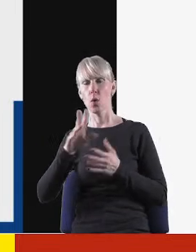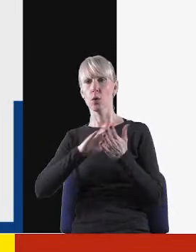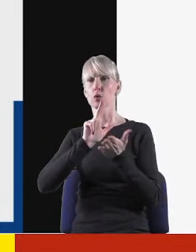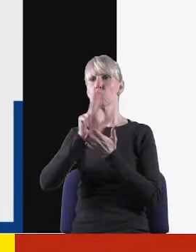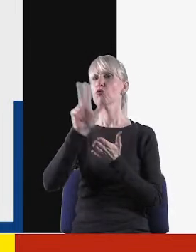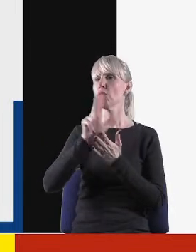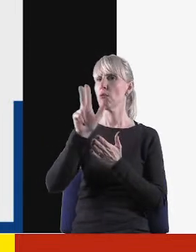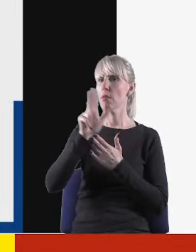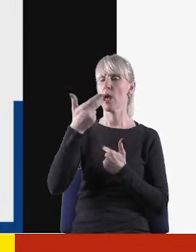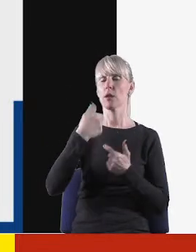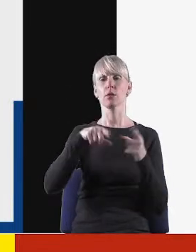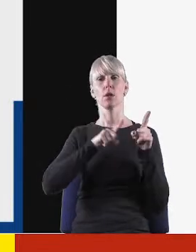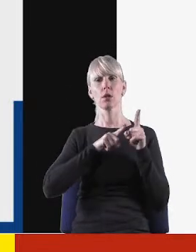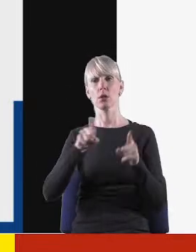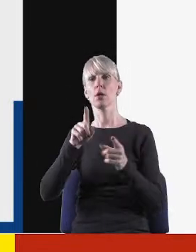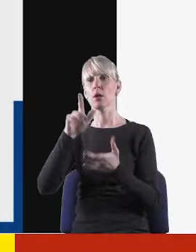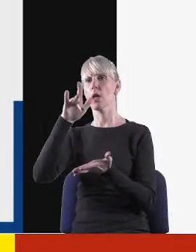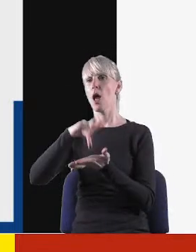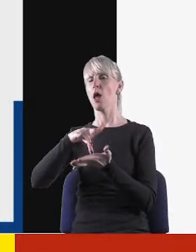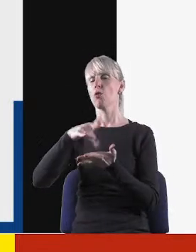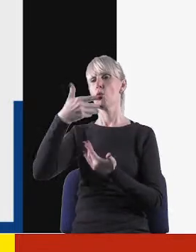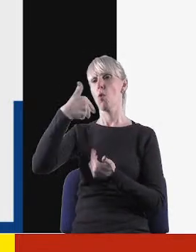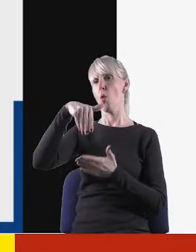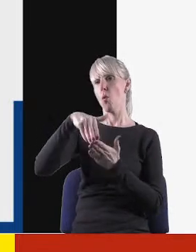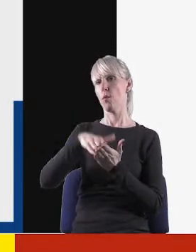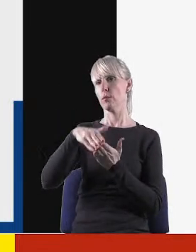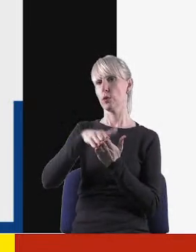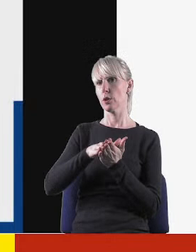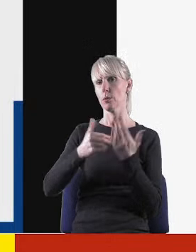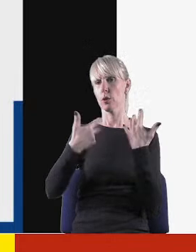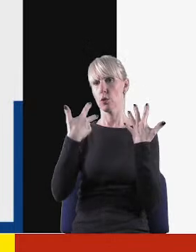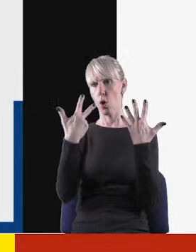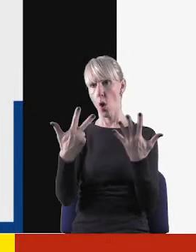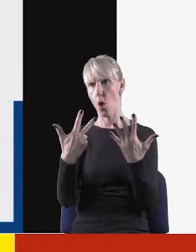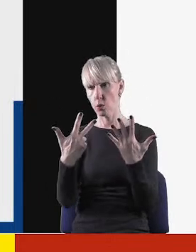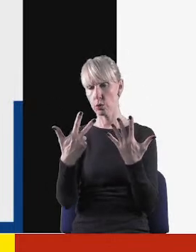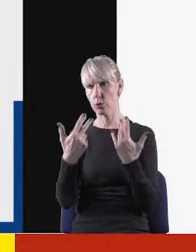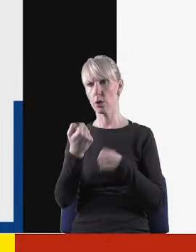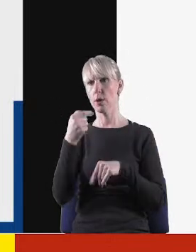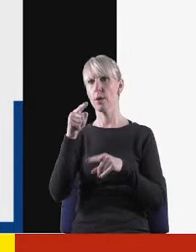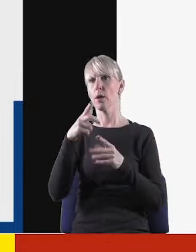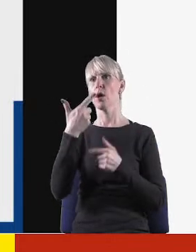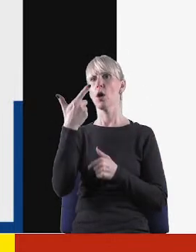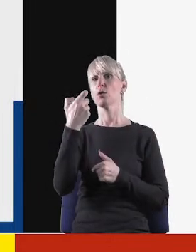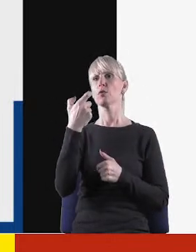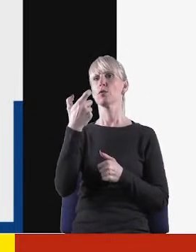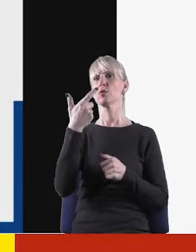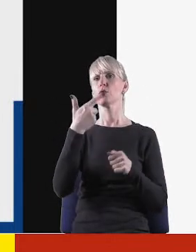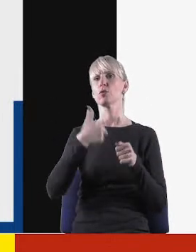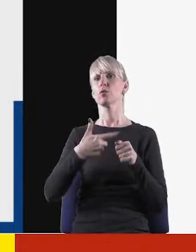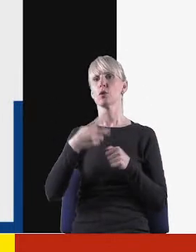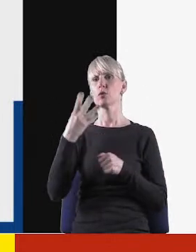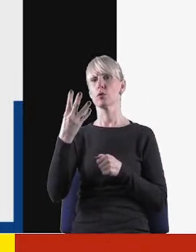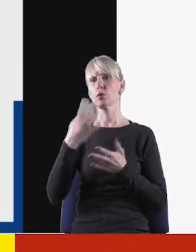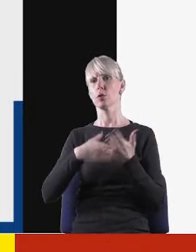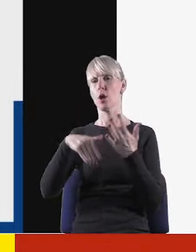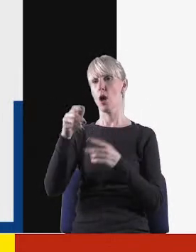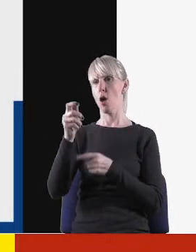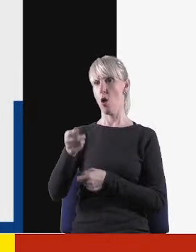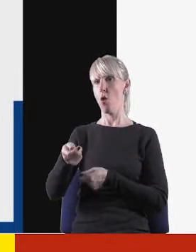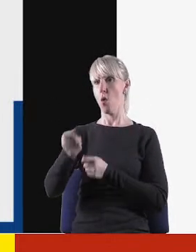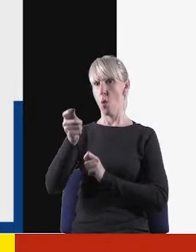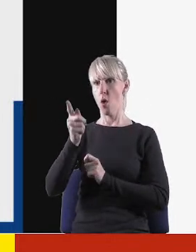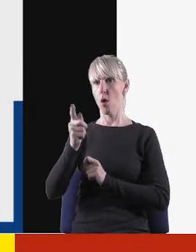tych kierunków, w Sieradzu mamy kierunków 8 i 224 słuchaczy, w Łowiczu mamy